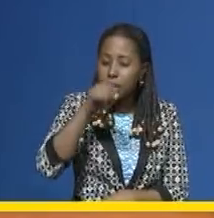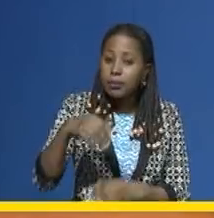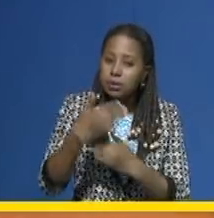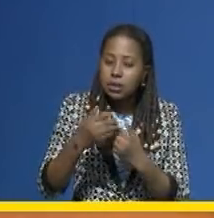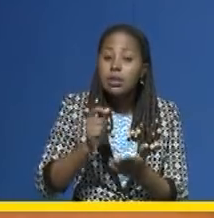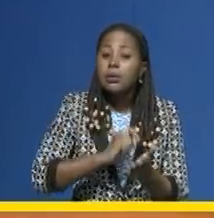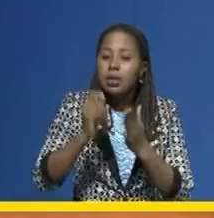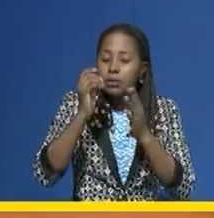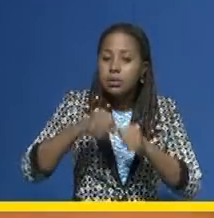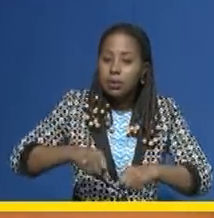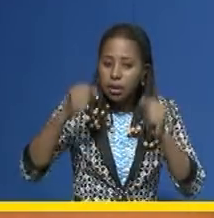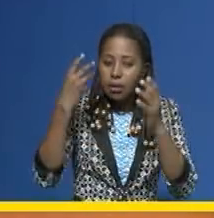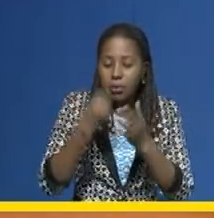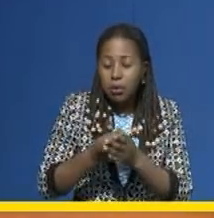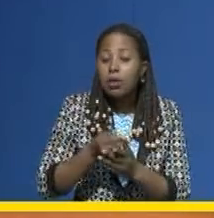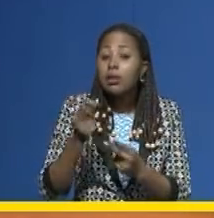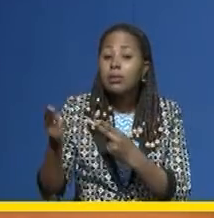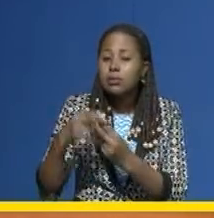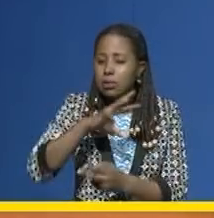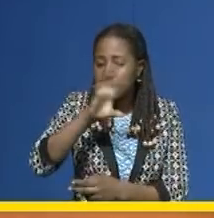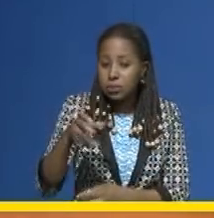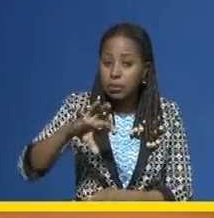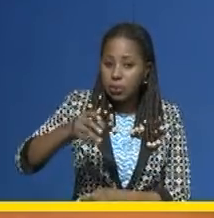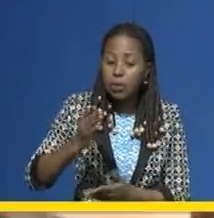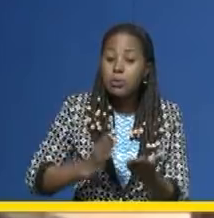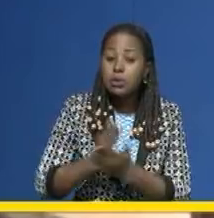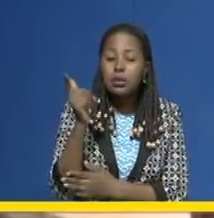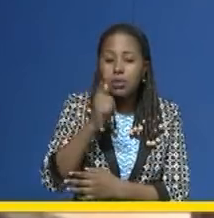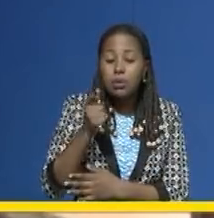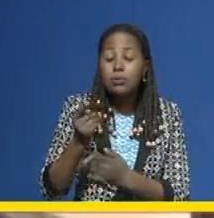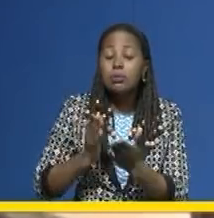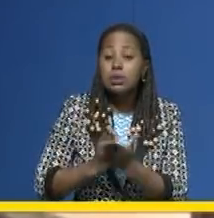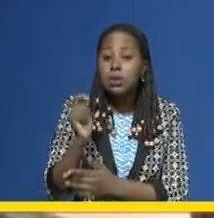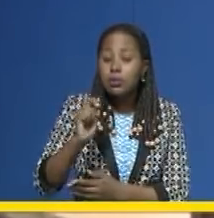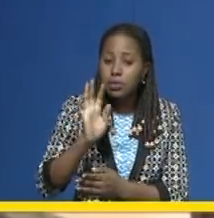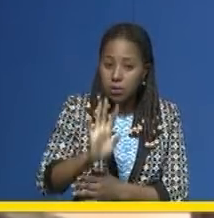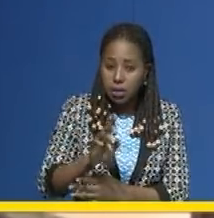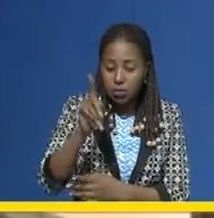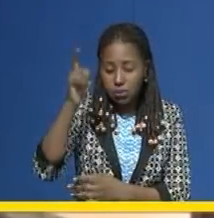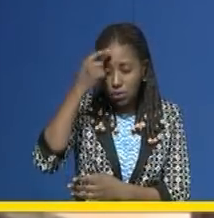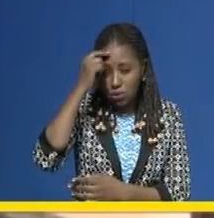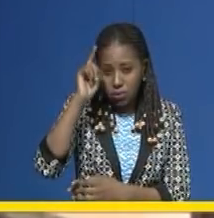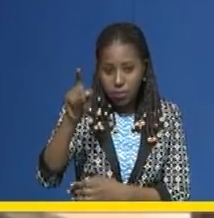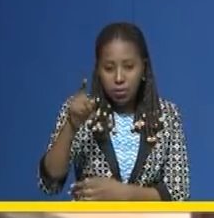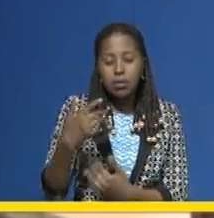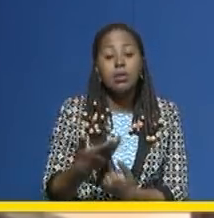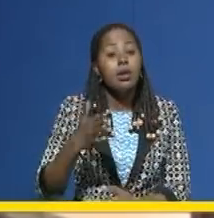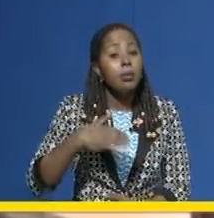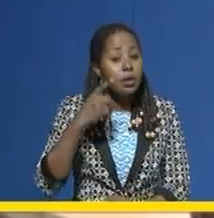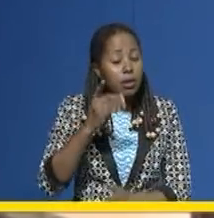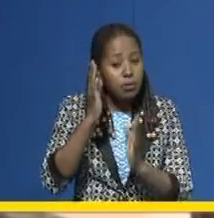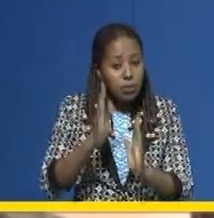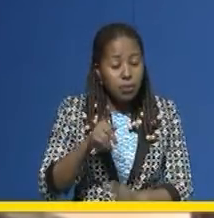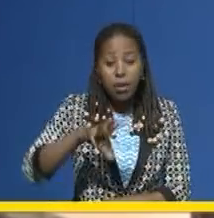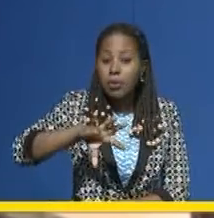makatibu tawala wa mikoa na waganga wakuu wa mikoa kwa njia ya video kutokea ofisini kwake Mlimwa jijini Dodoma. Wataka wakuu hao